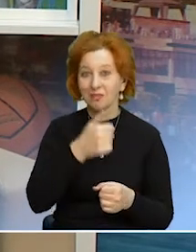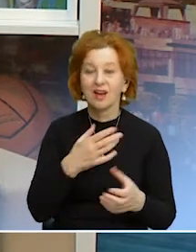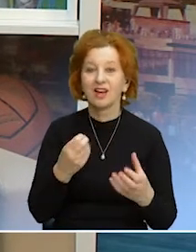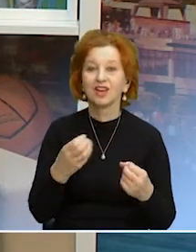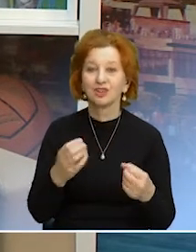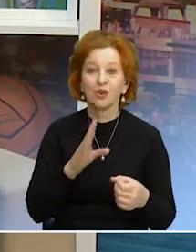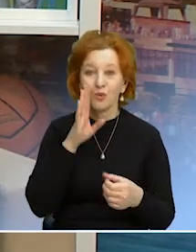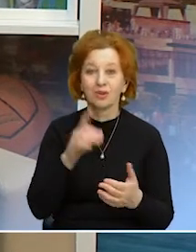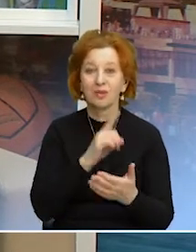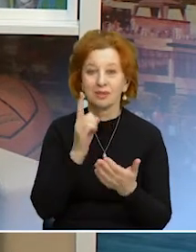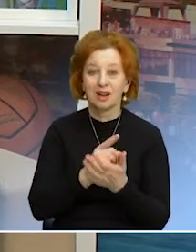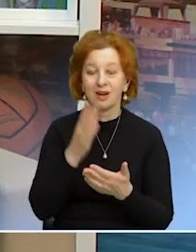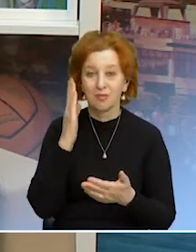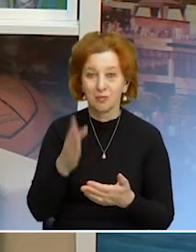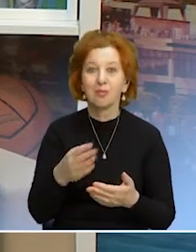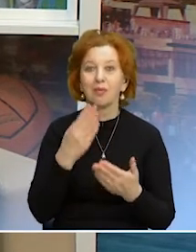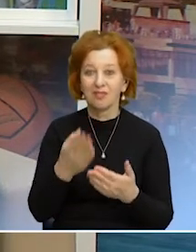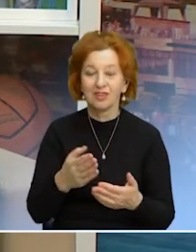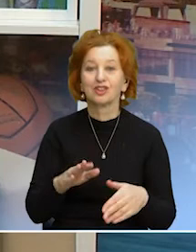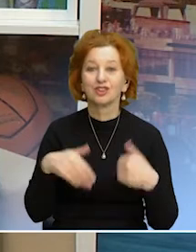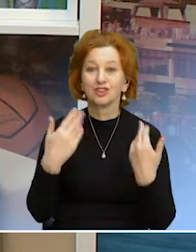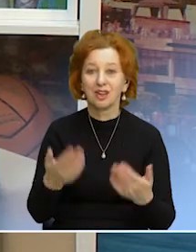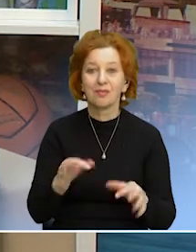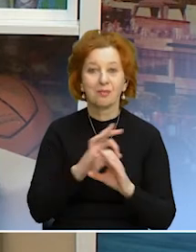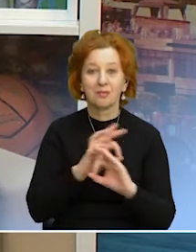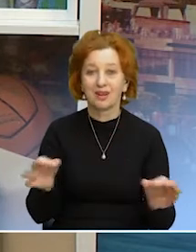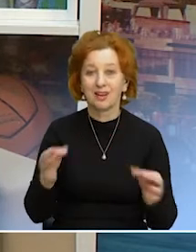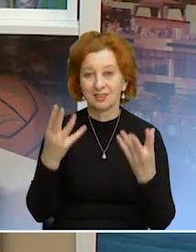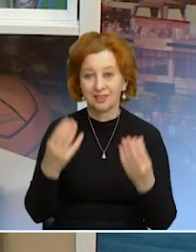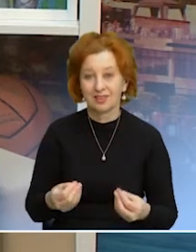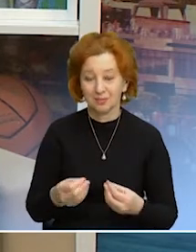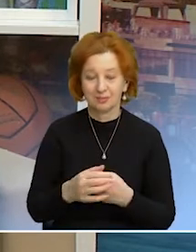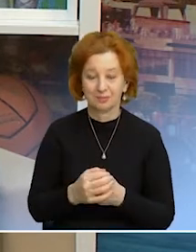в этом году еще утро обязательно будет. А мы вас любим и желаем вам великолепного дня.